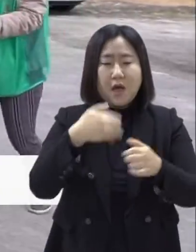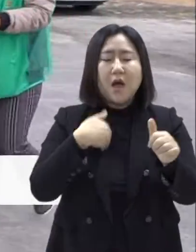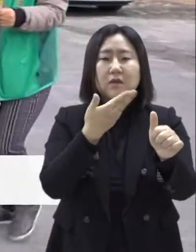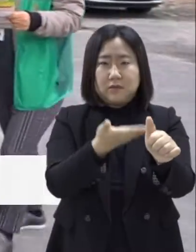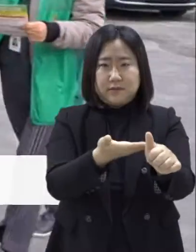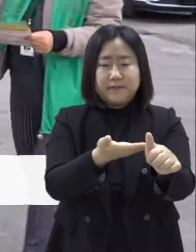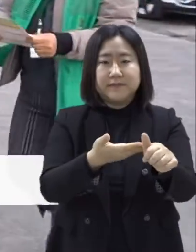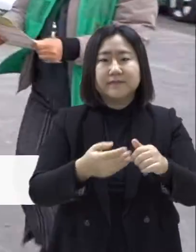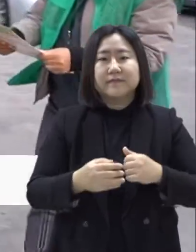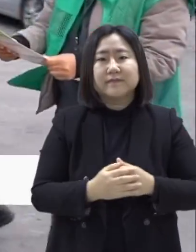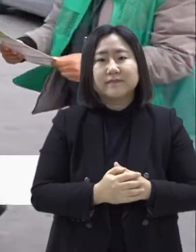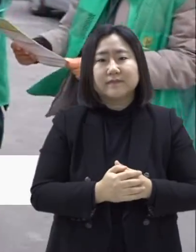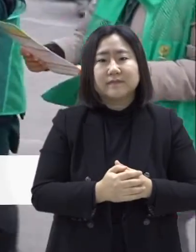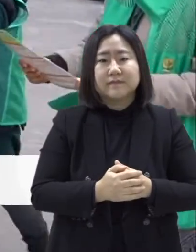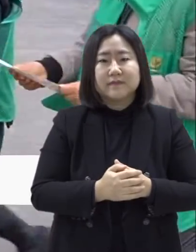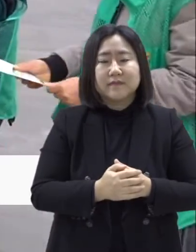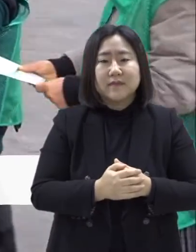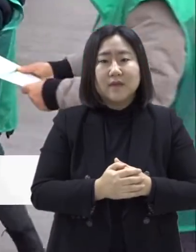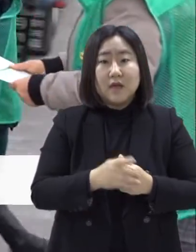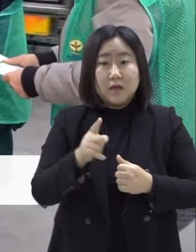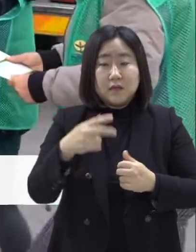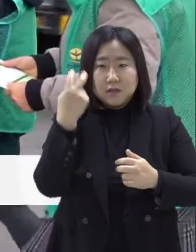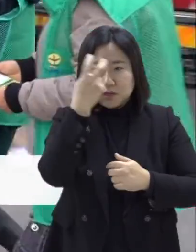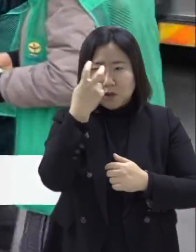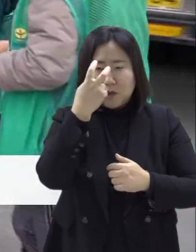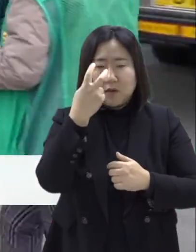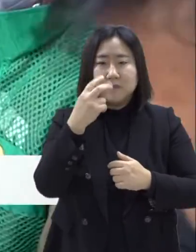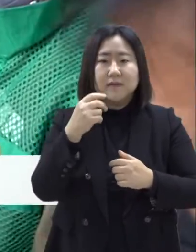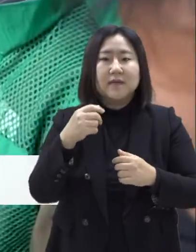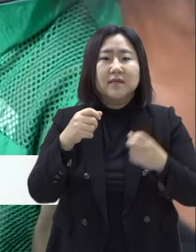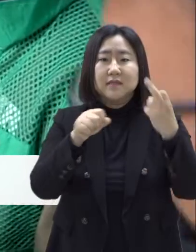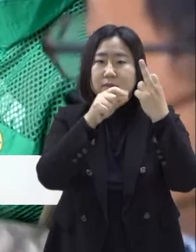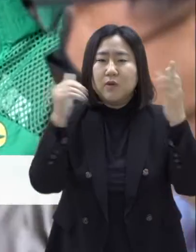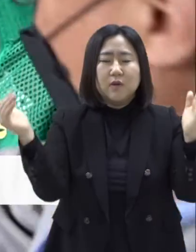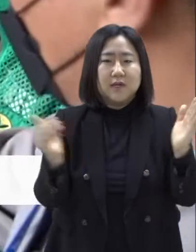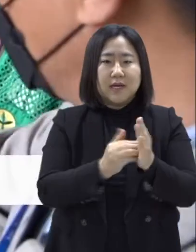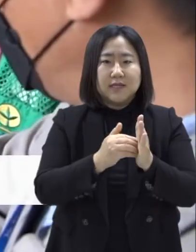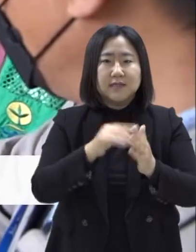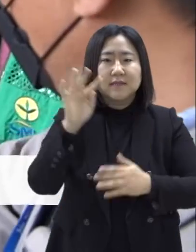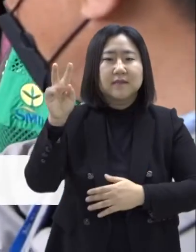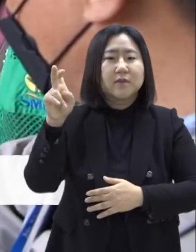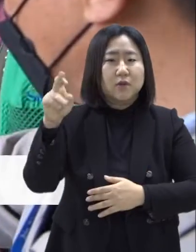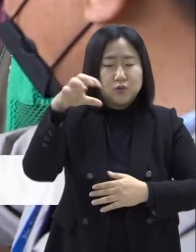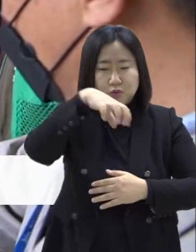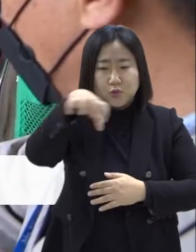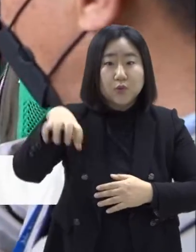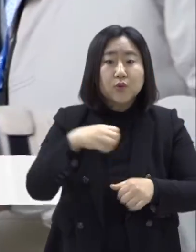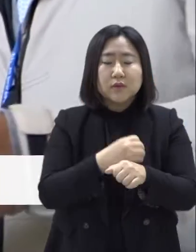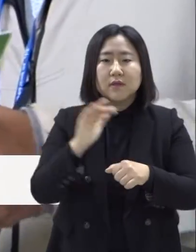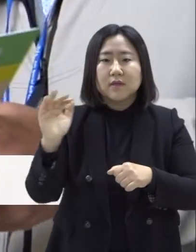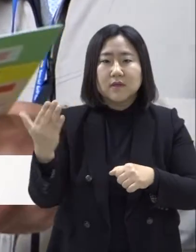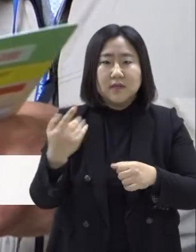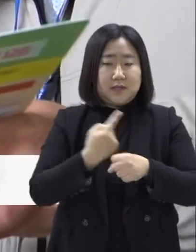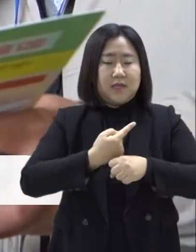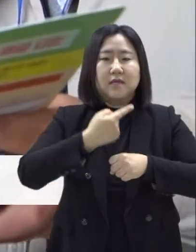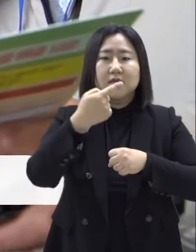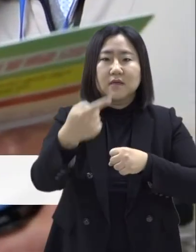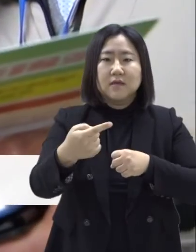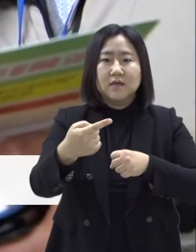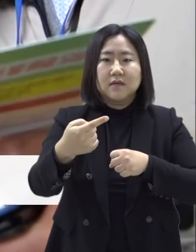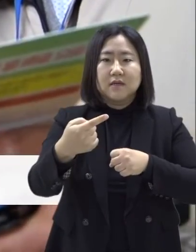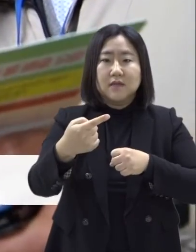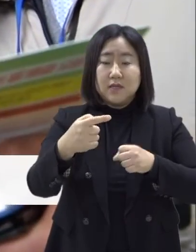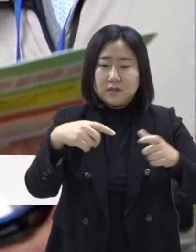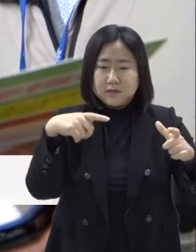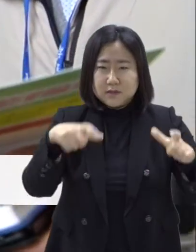안내하고 있습니다. 성과장 점검은 다음 달까지 312곳을 대상으로 이뤄지고요. 내년에는